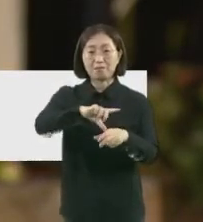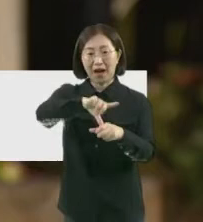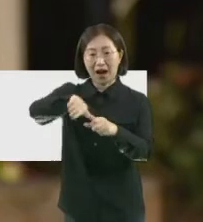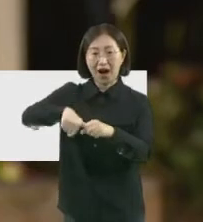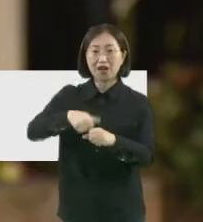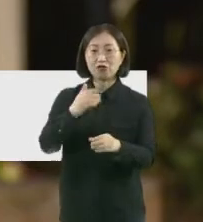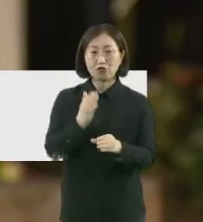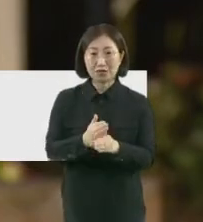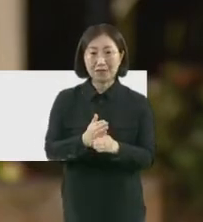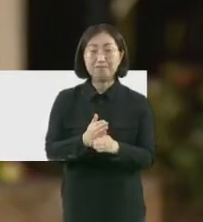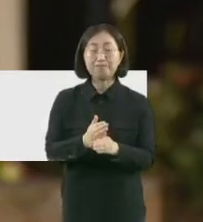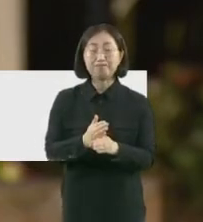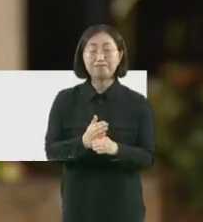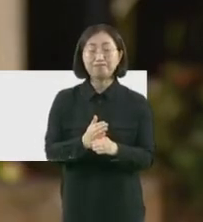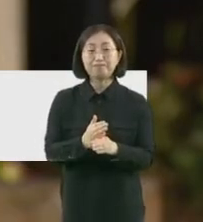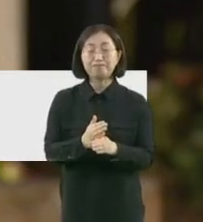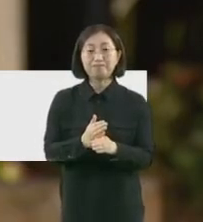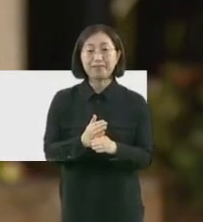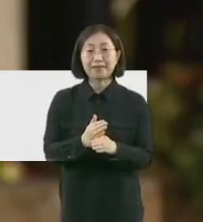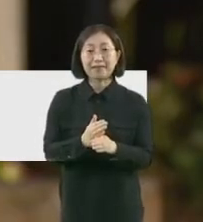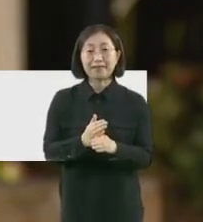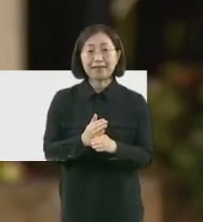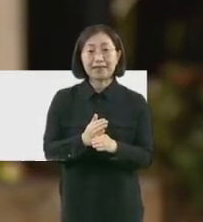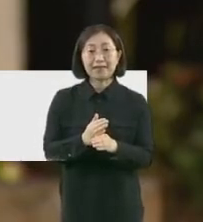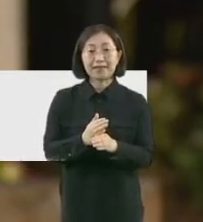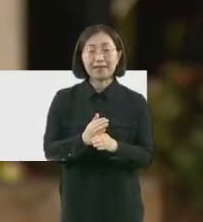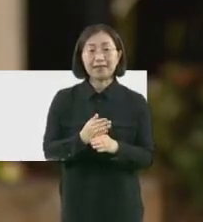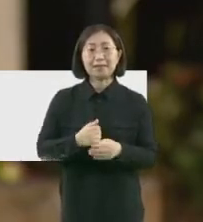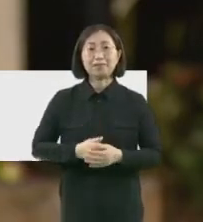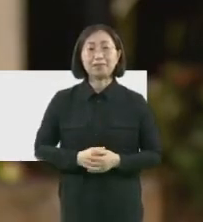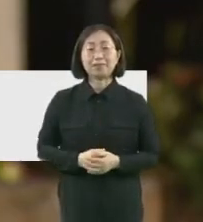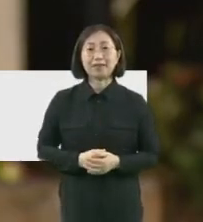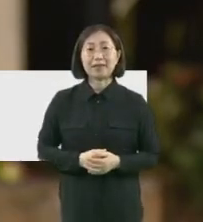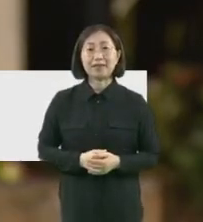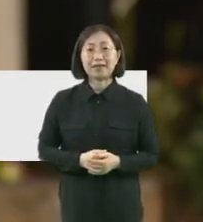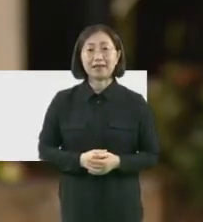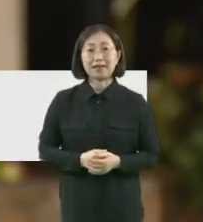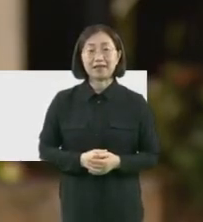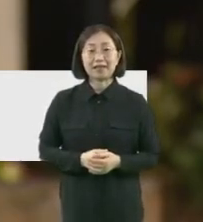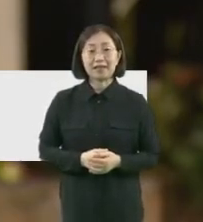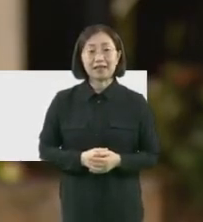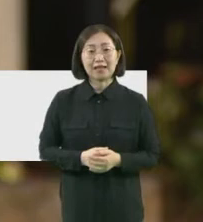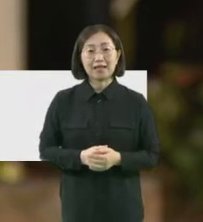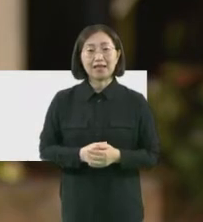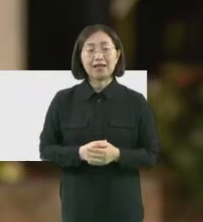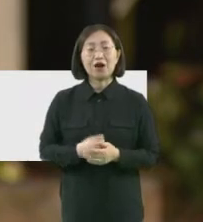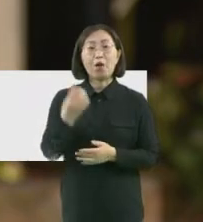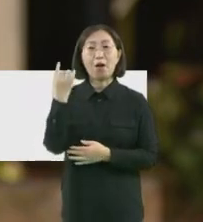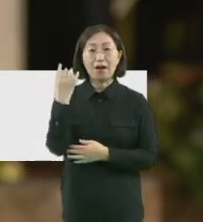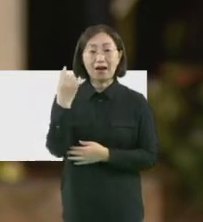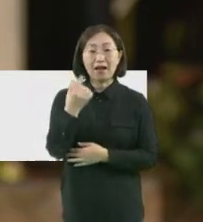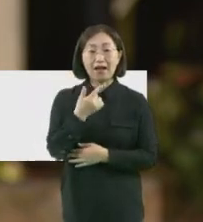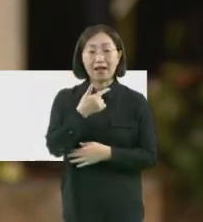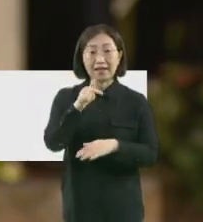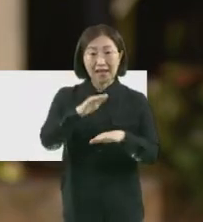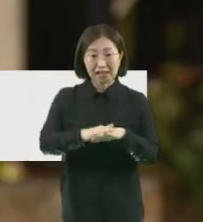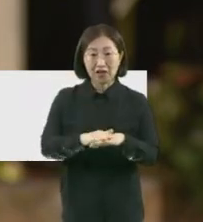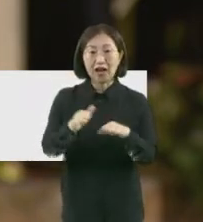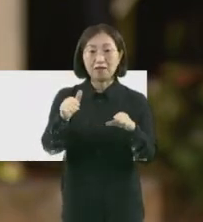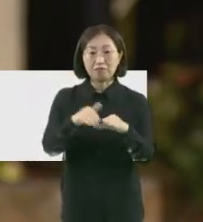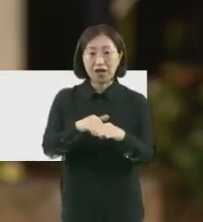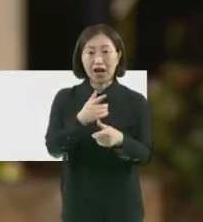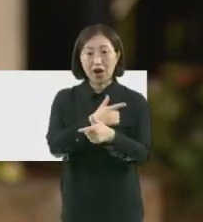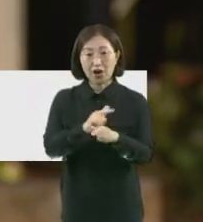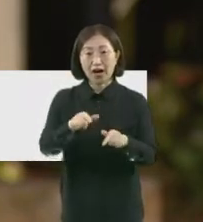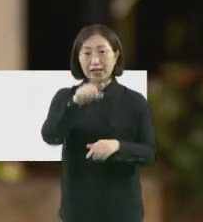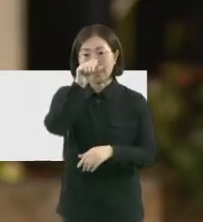대전이 이렇게 큰 도시를 형성한 게 한 100년 조금 더 됐는데, 기존에 우리가 갖고 있는 이런 문화적인 여러